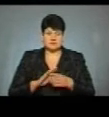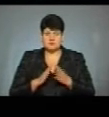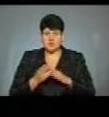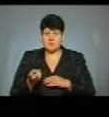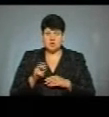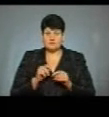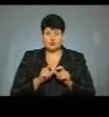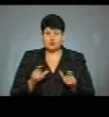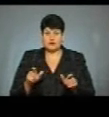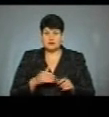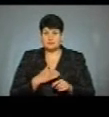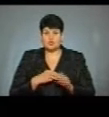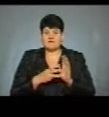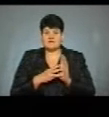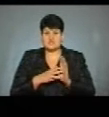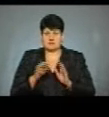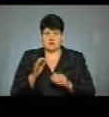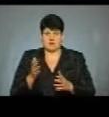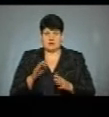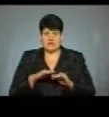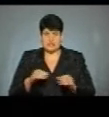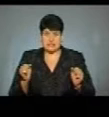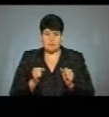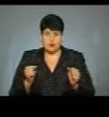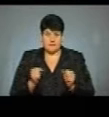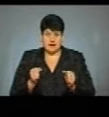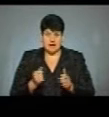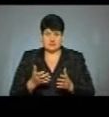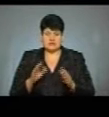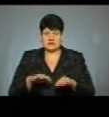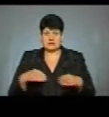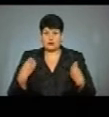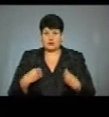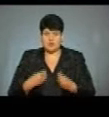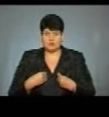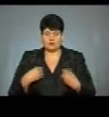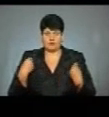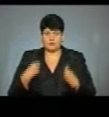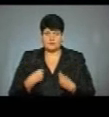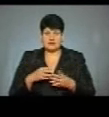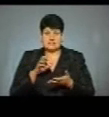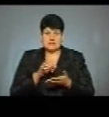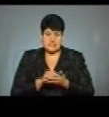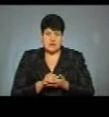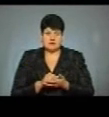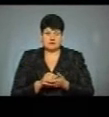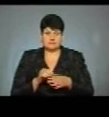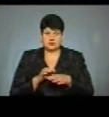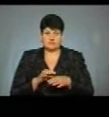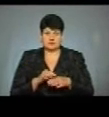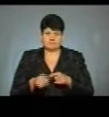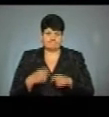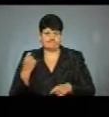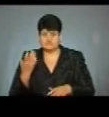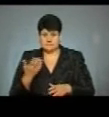до школи, температура 8 градусів. Діти померзли, діти одягнуті в куртках. Заняття, відповідно, зрив